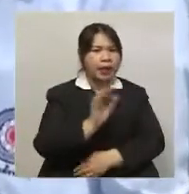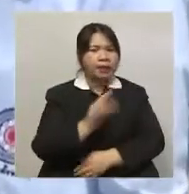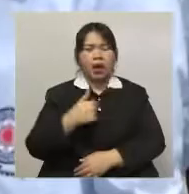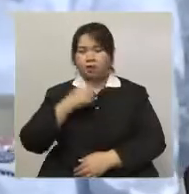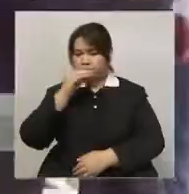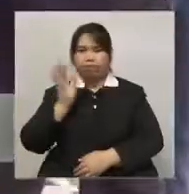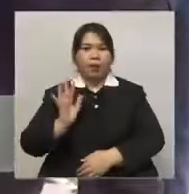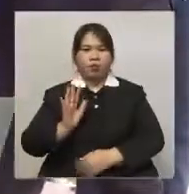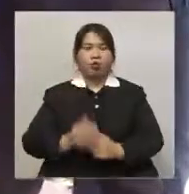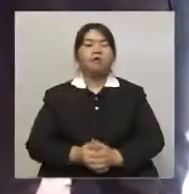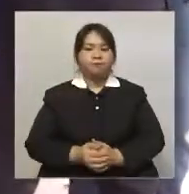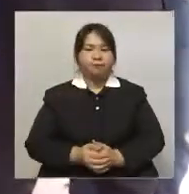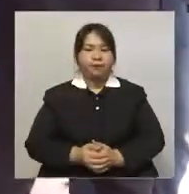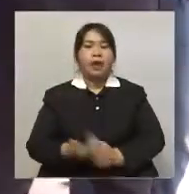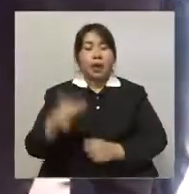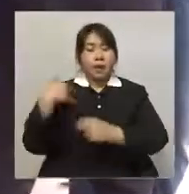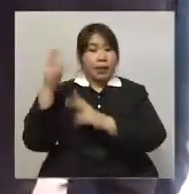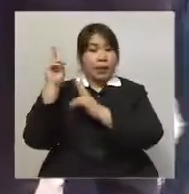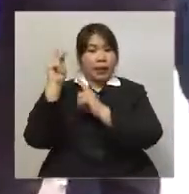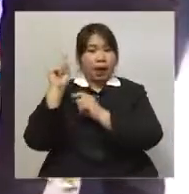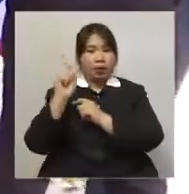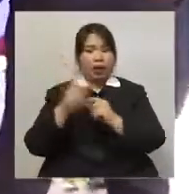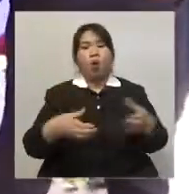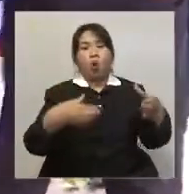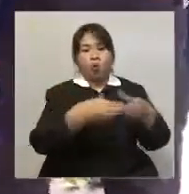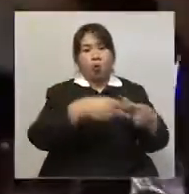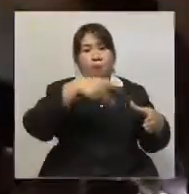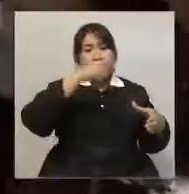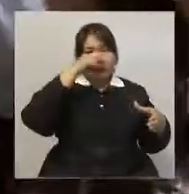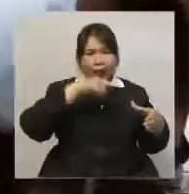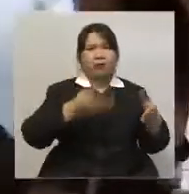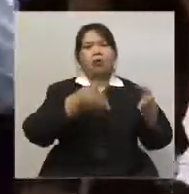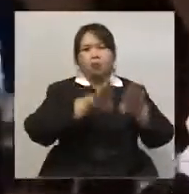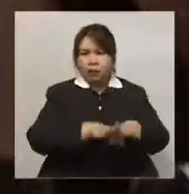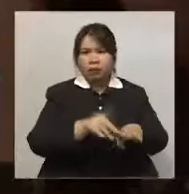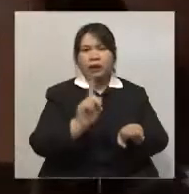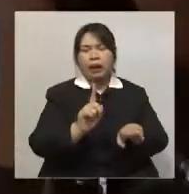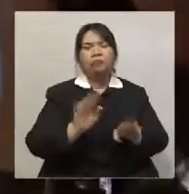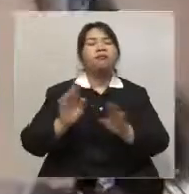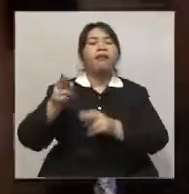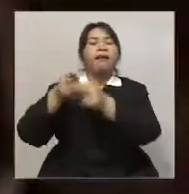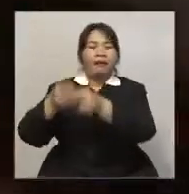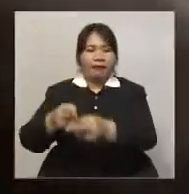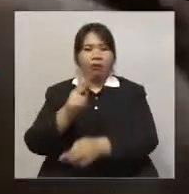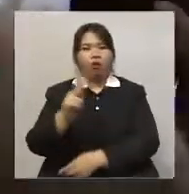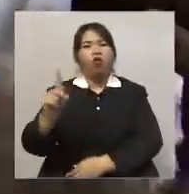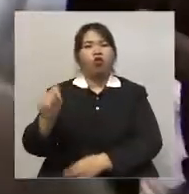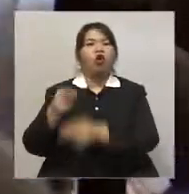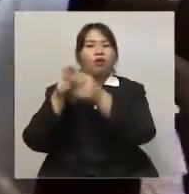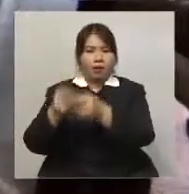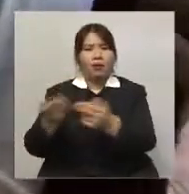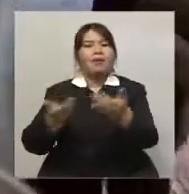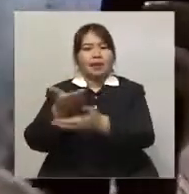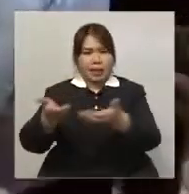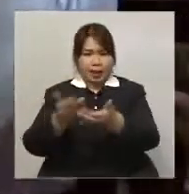จารณ์ละกันอ่ะรวมถึงกระแสข่าวนะครับการยุบพรรคเพื่อไทยนะครับขอให้เป็นหน้าที่ของคณะกรรมการการเลือกตั้งในการพิ